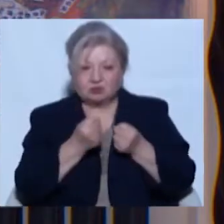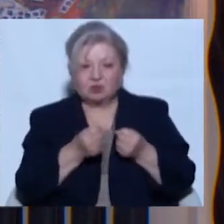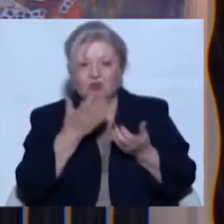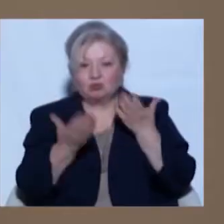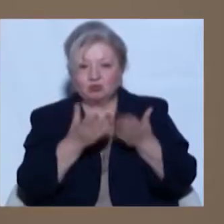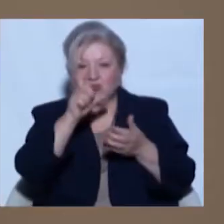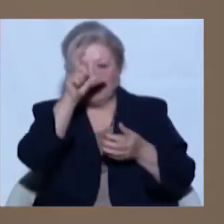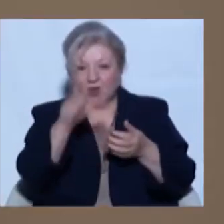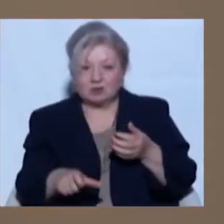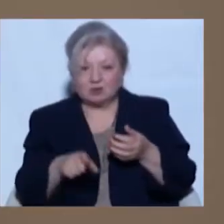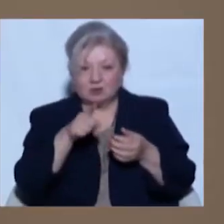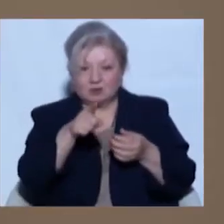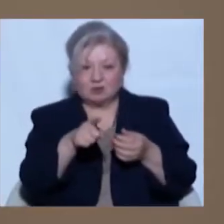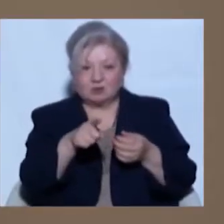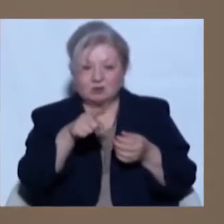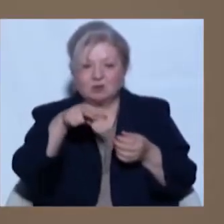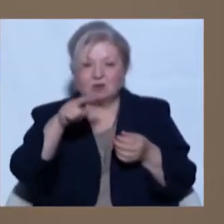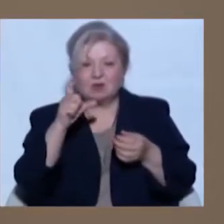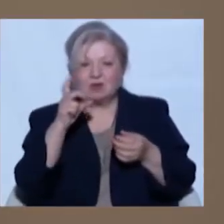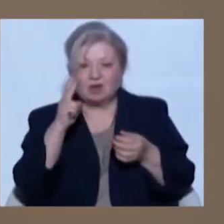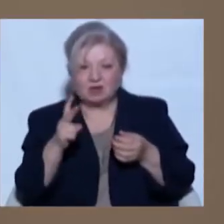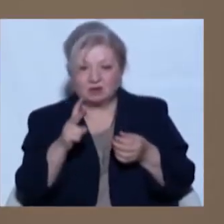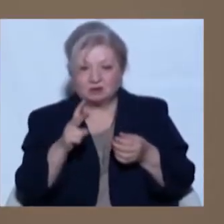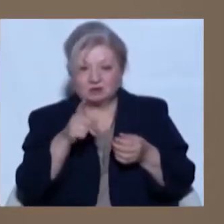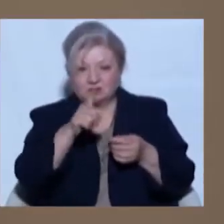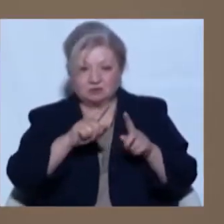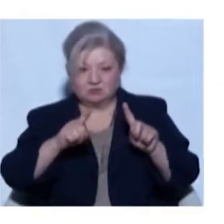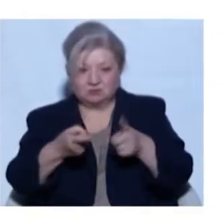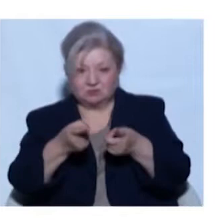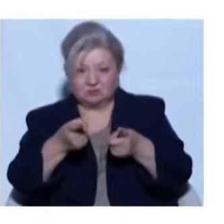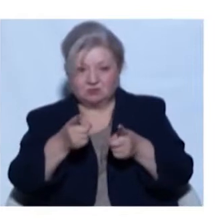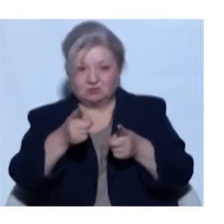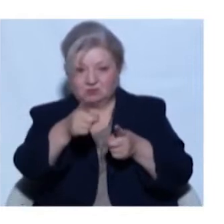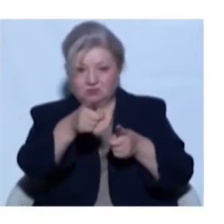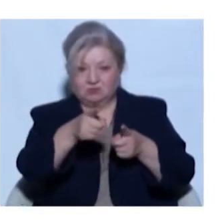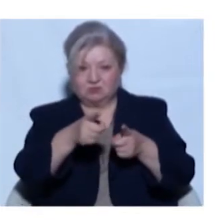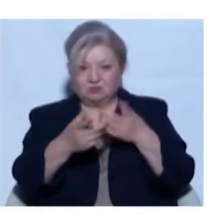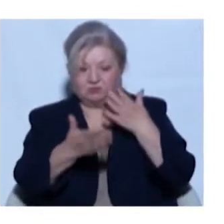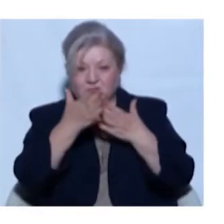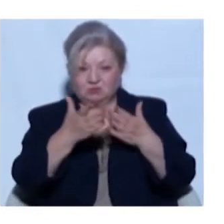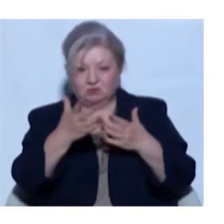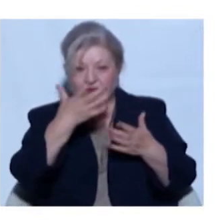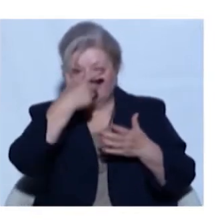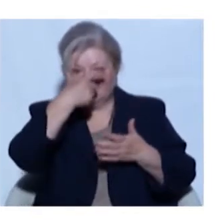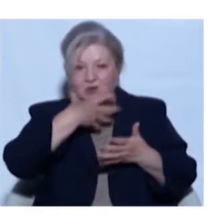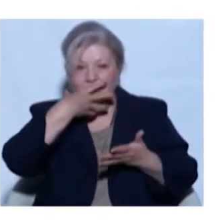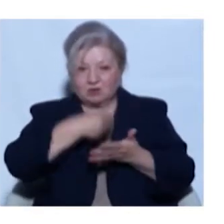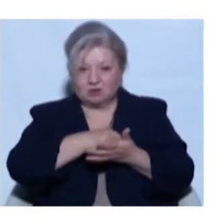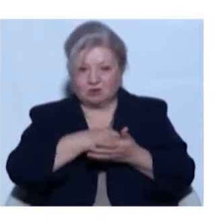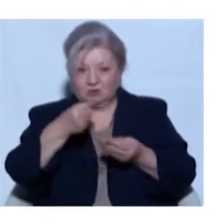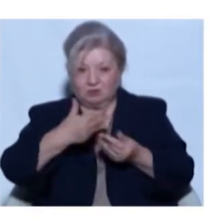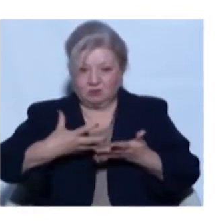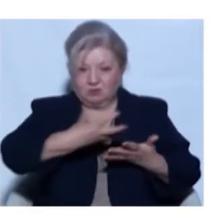რომელიც ლეკიანობას დროს ტყვე ჩავარდებოდა, თავს დაახწევდა ამ ტყვეობას თავისი ხარჯებით, ის უნდა უკვე გათავისუფლებული